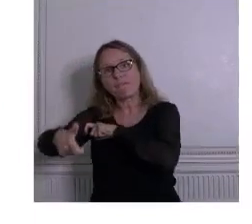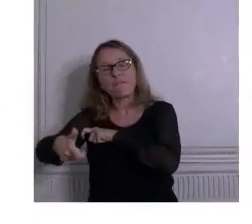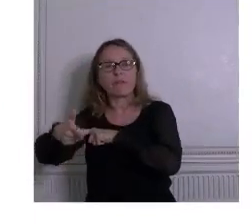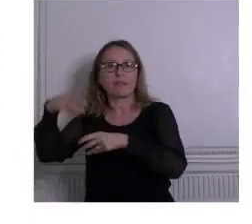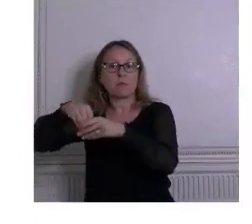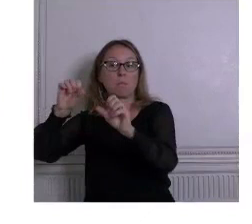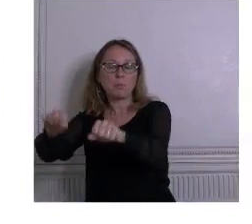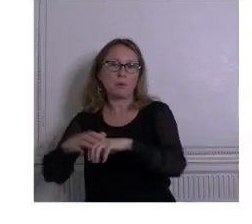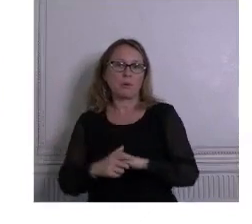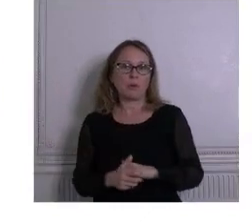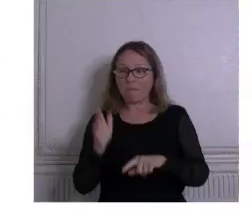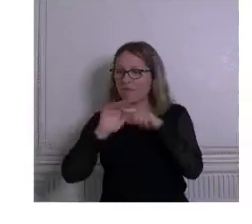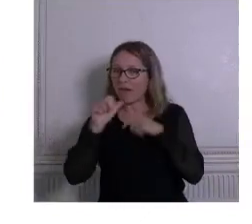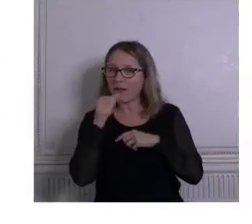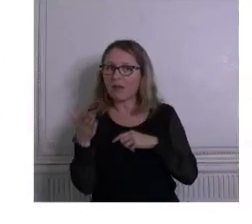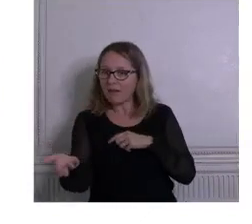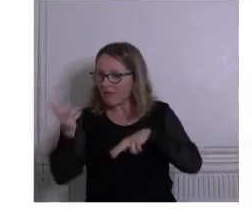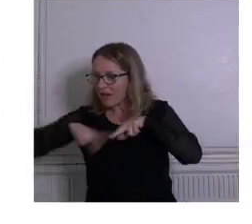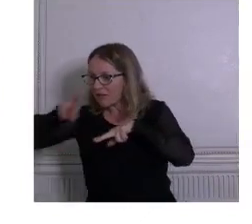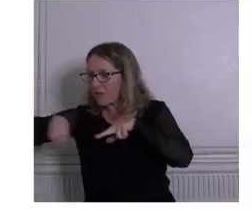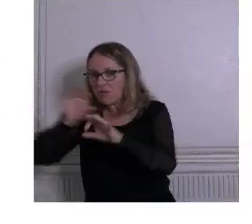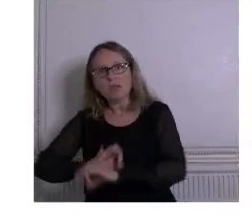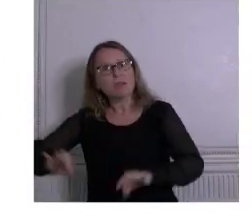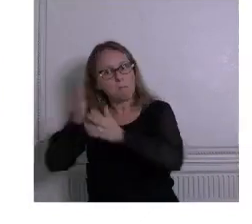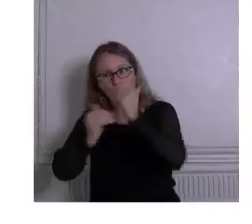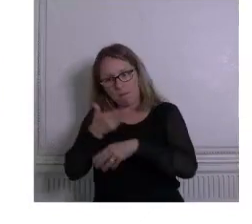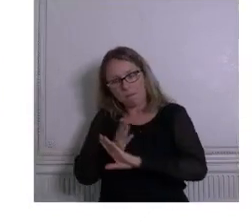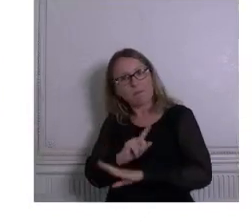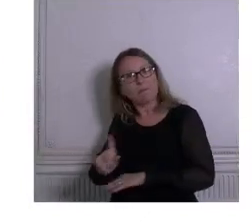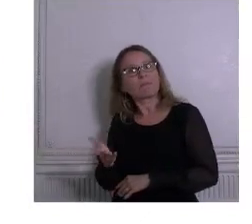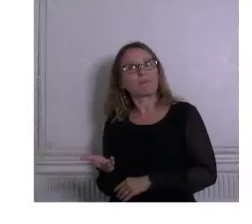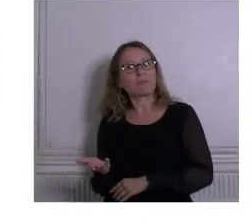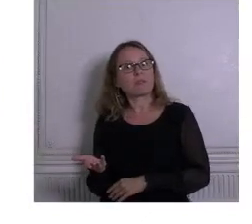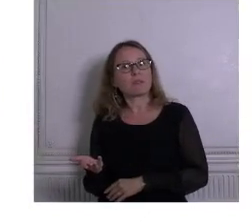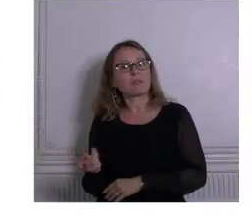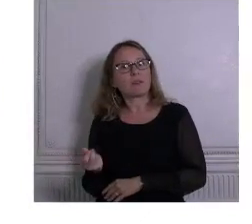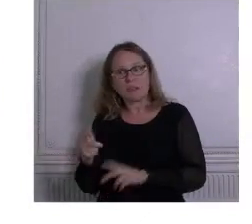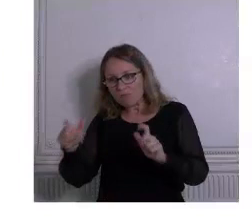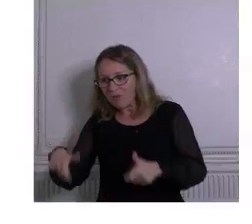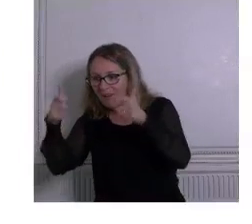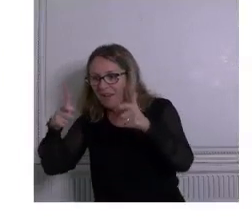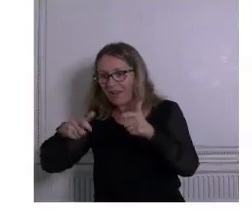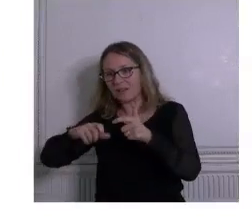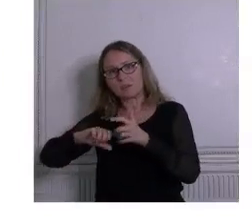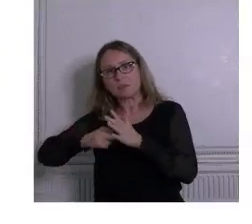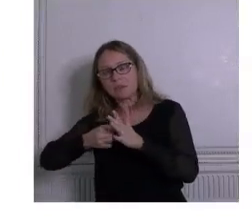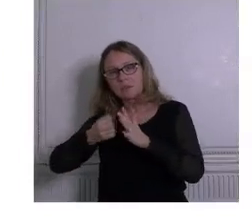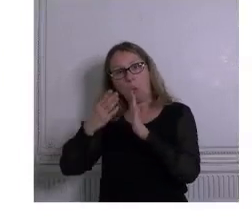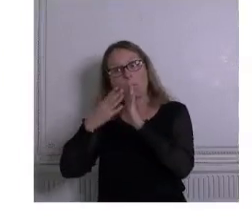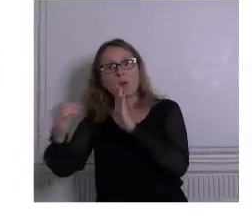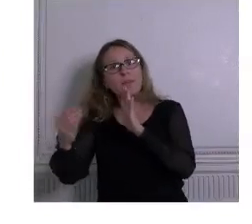ont de l'argent, ce qu'elles ont naturellement, puisque constitutionnellement, elles ne peuvent pas emprunter pour fonctionner, à la différence de l'État. Mais il est